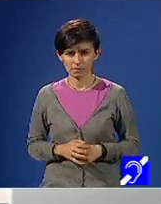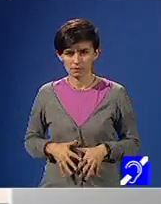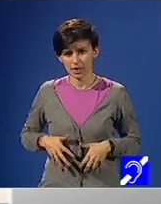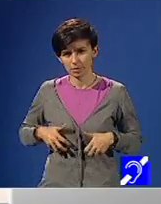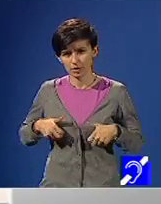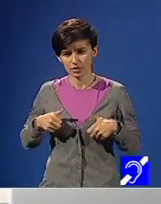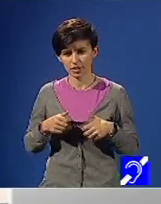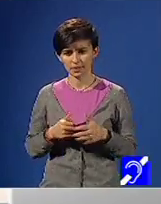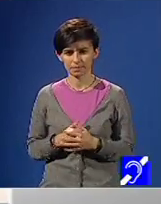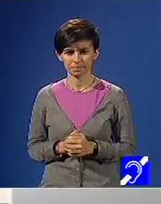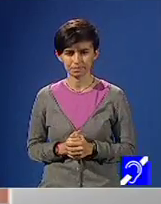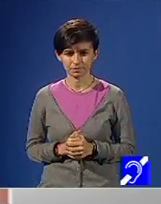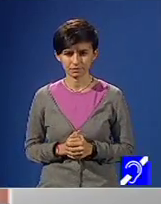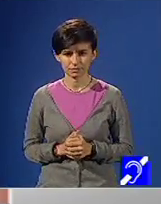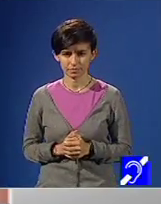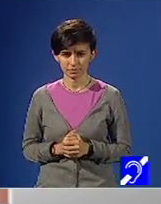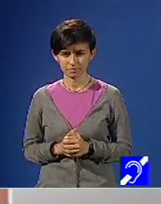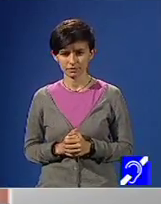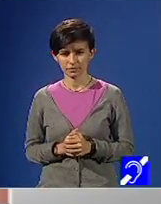emoție,